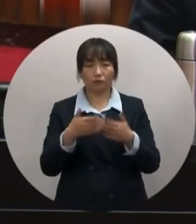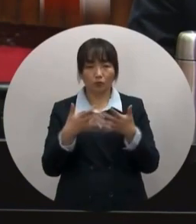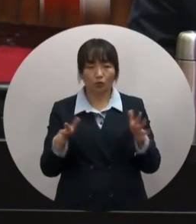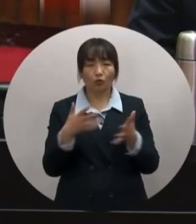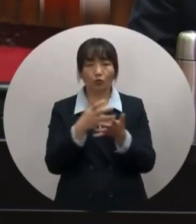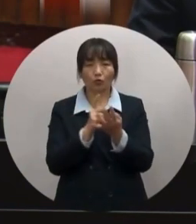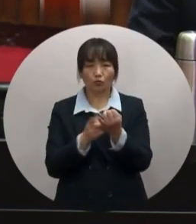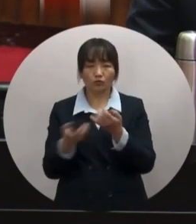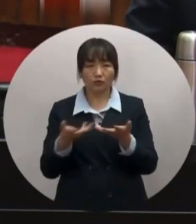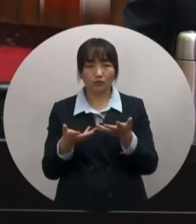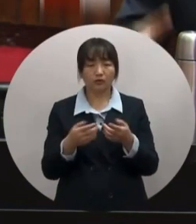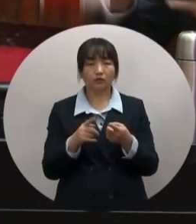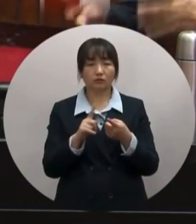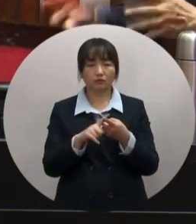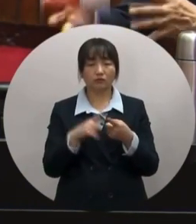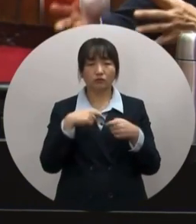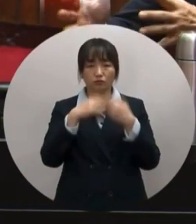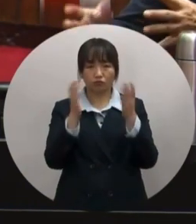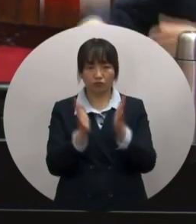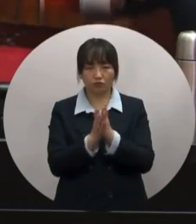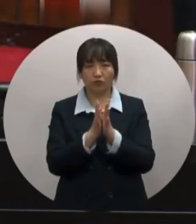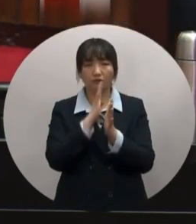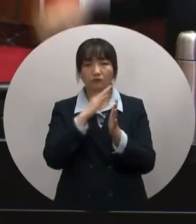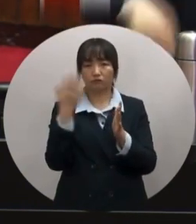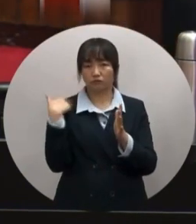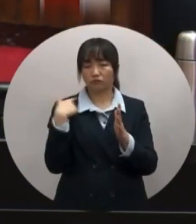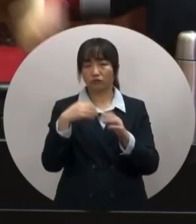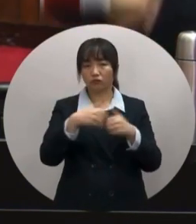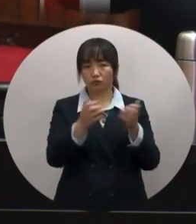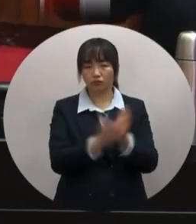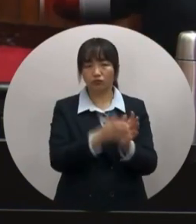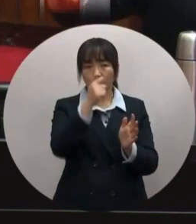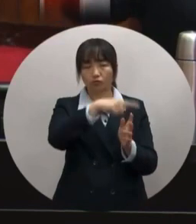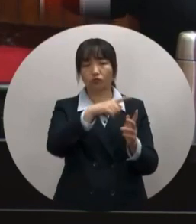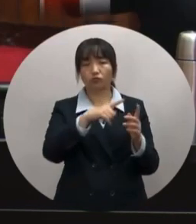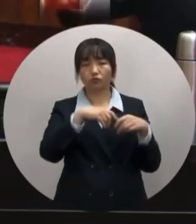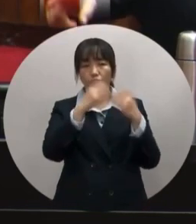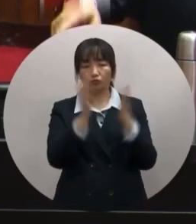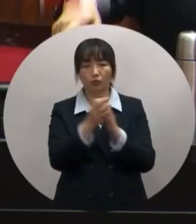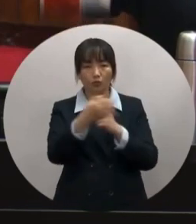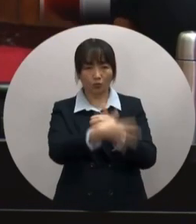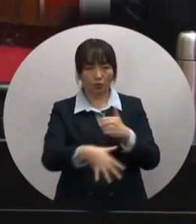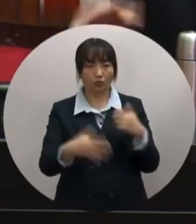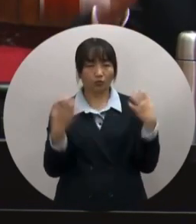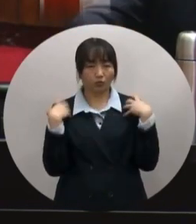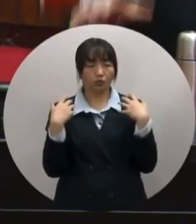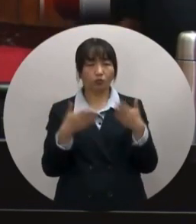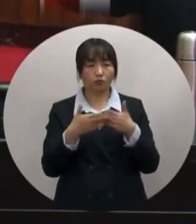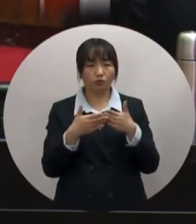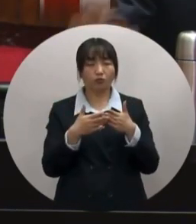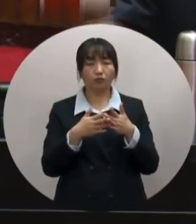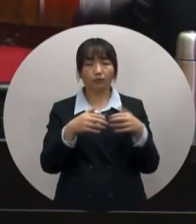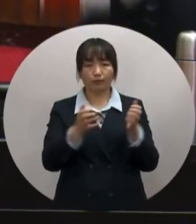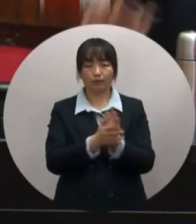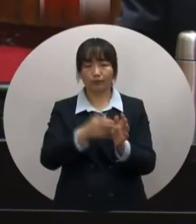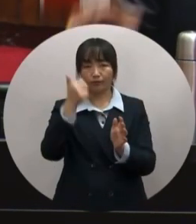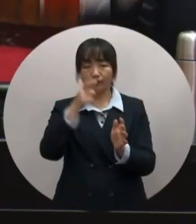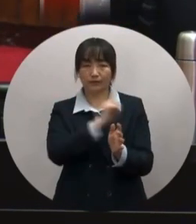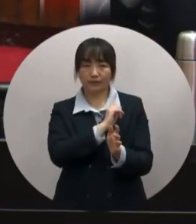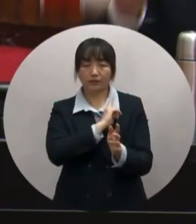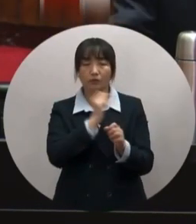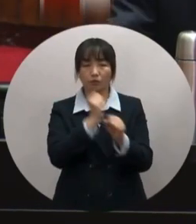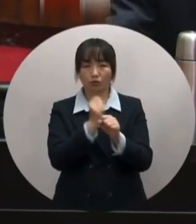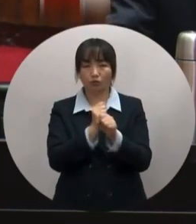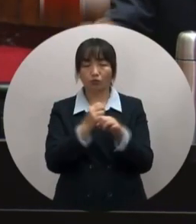事情第一我都是大部長的時代部長就負責整個部的所有業務部長要把